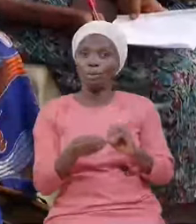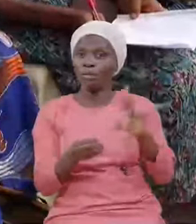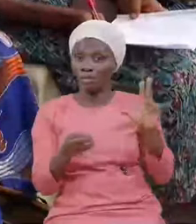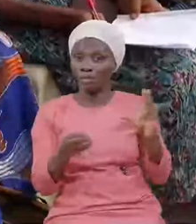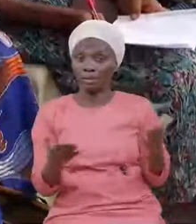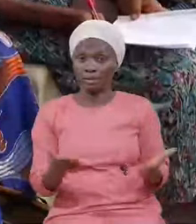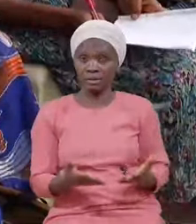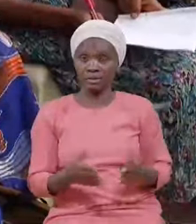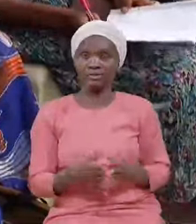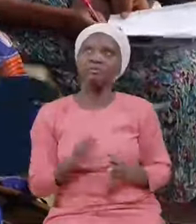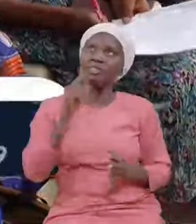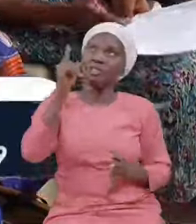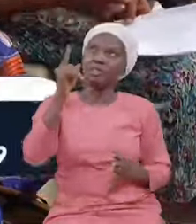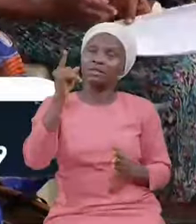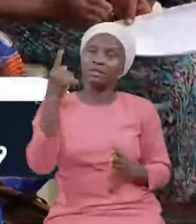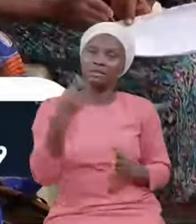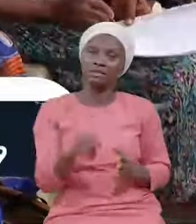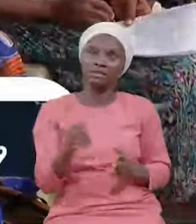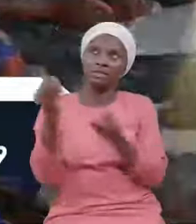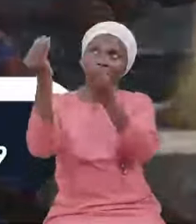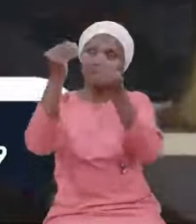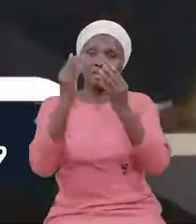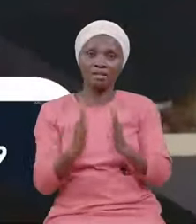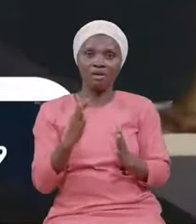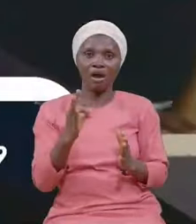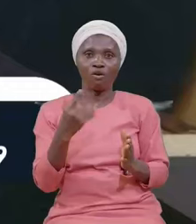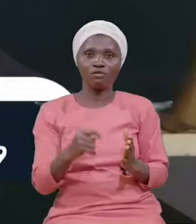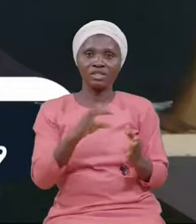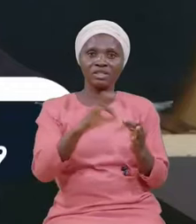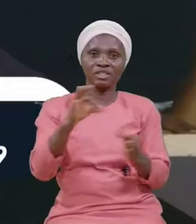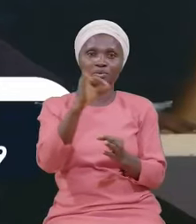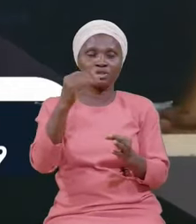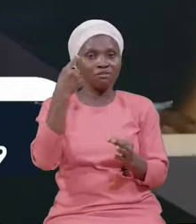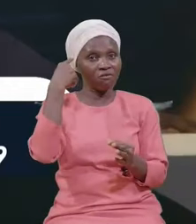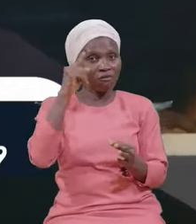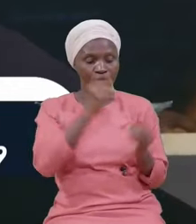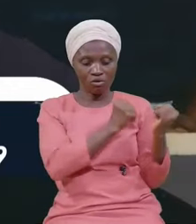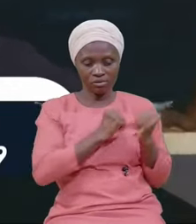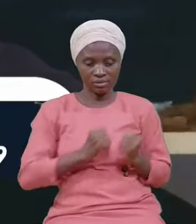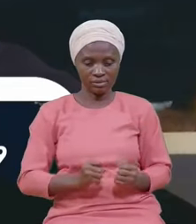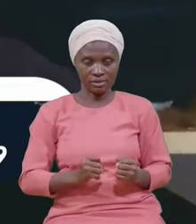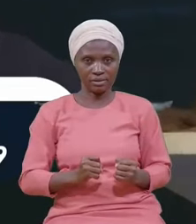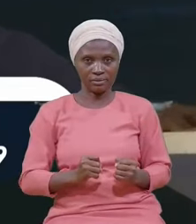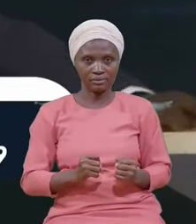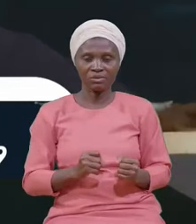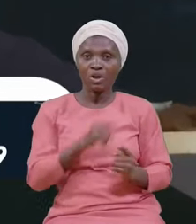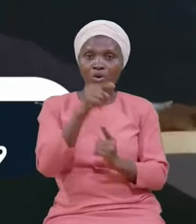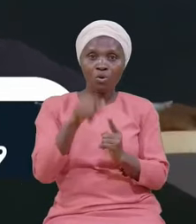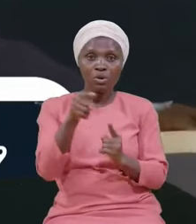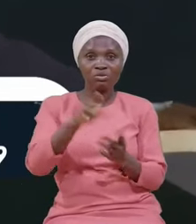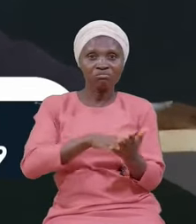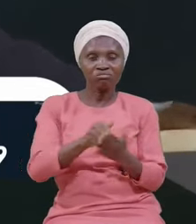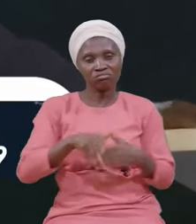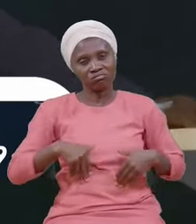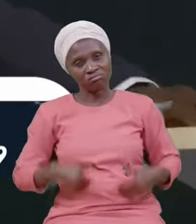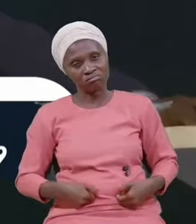troisième élément, le donateur de l'esprit pour la force. Quand vous êtes fatigué, vous n'avez pas de